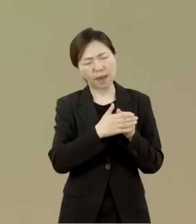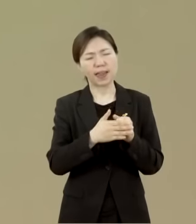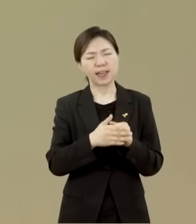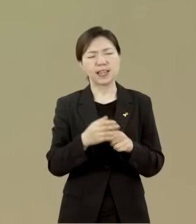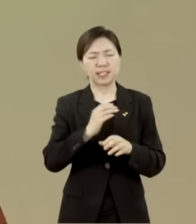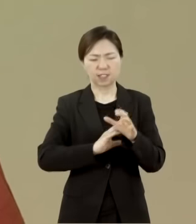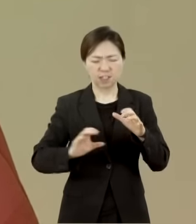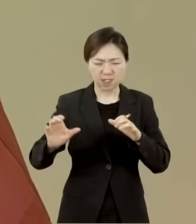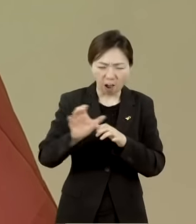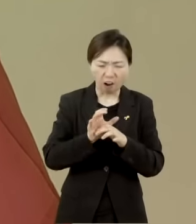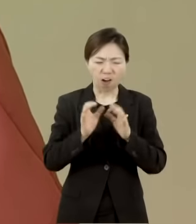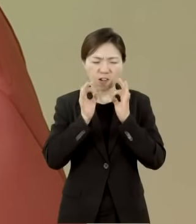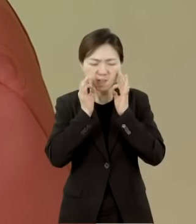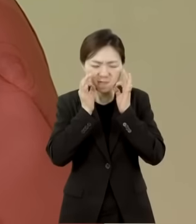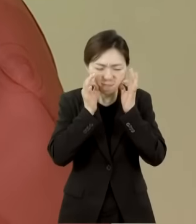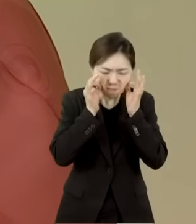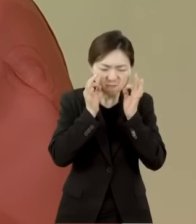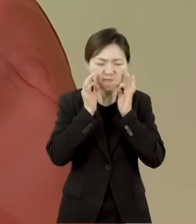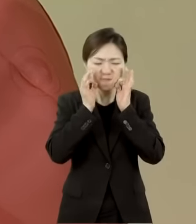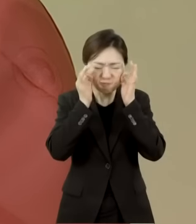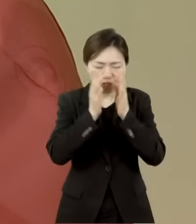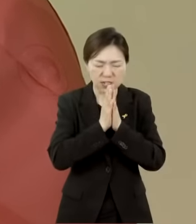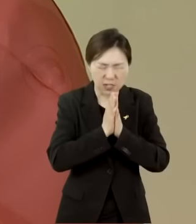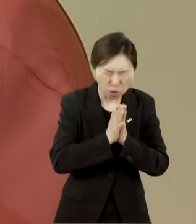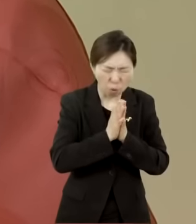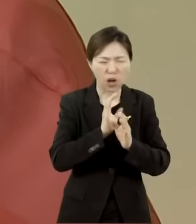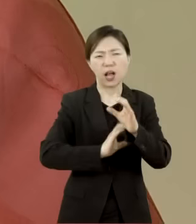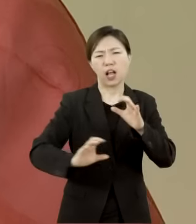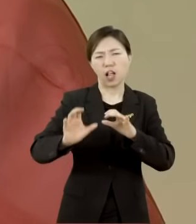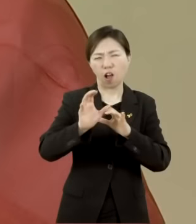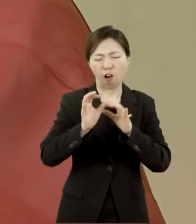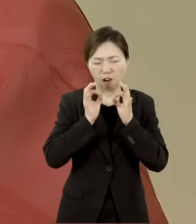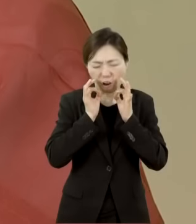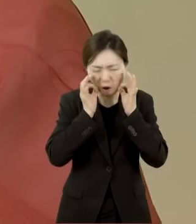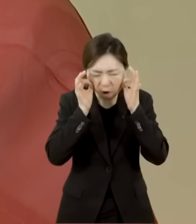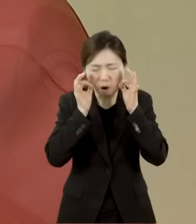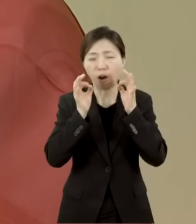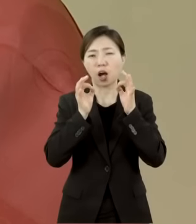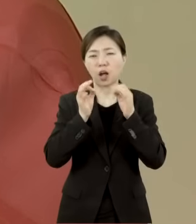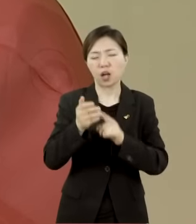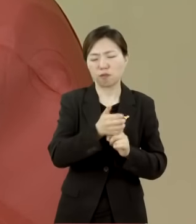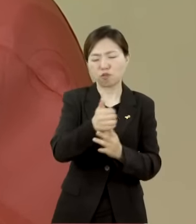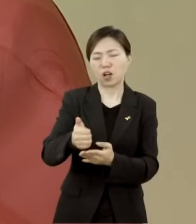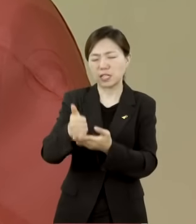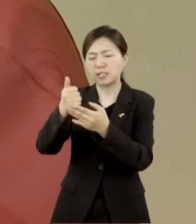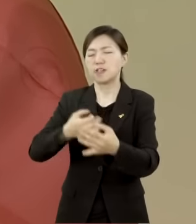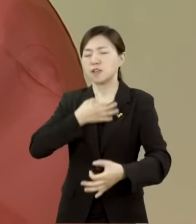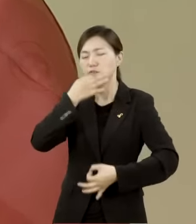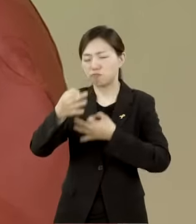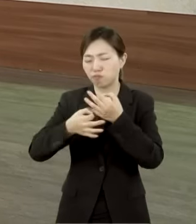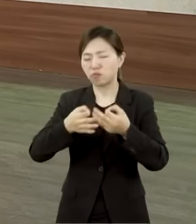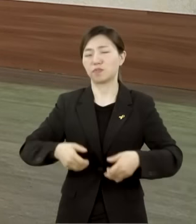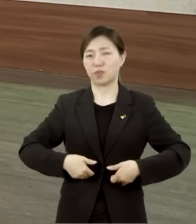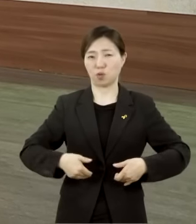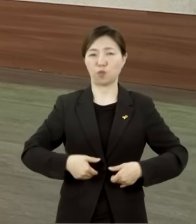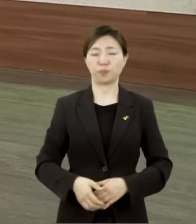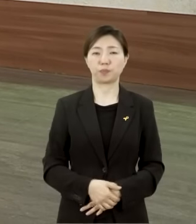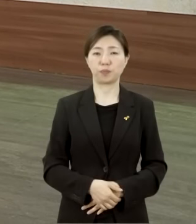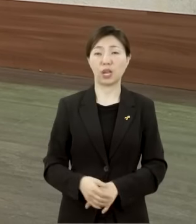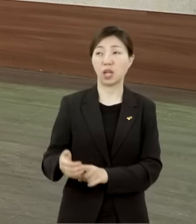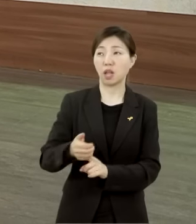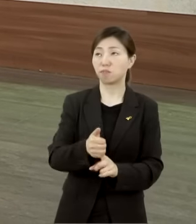이번생 더열심히 기도하고 더 열심히 공덕을 닦아야 합니다 우리